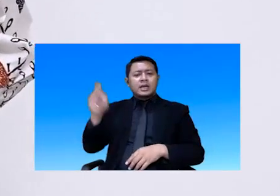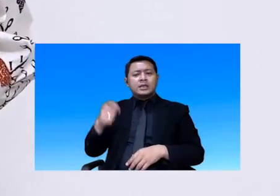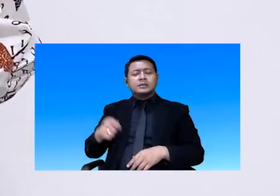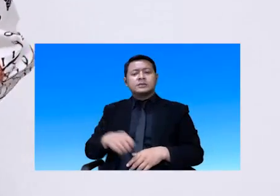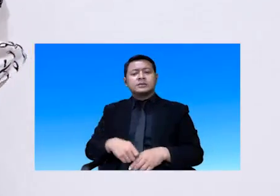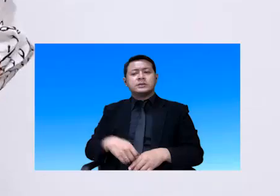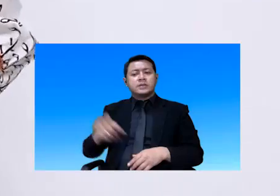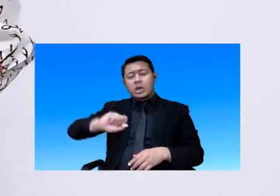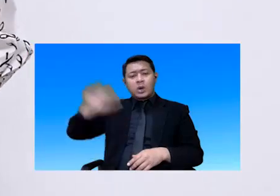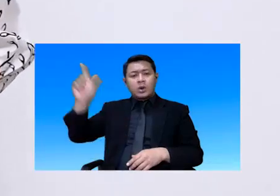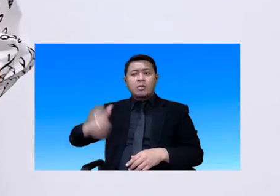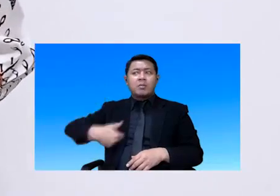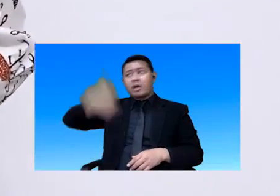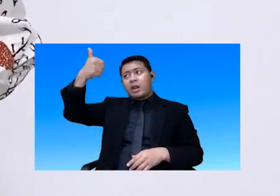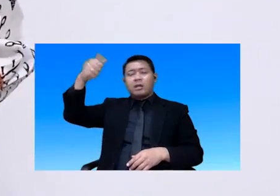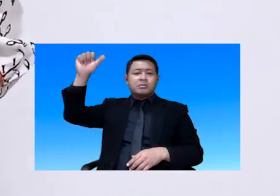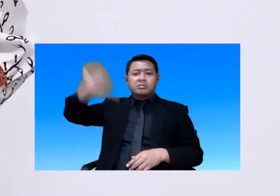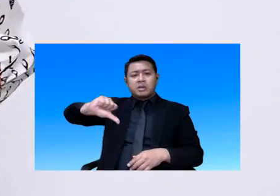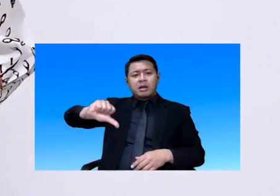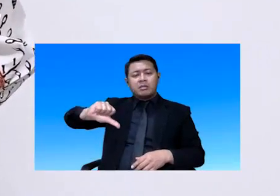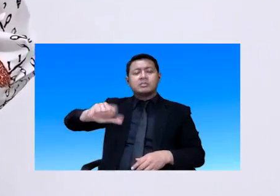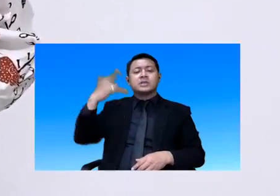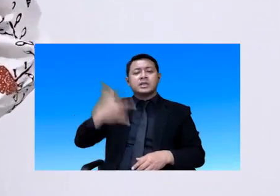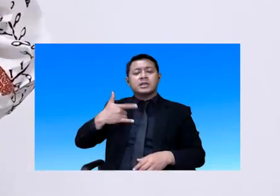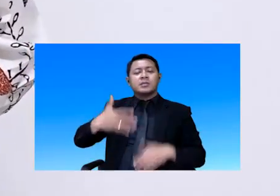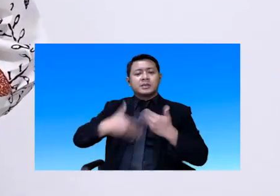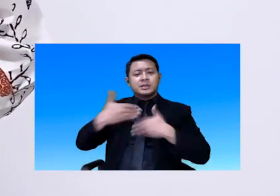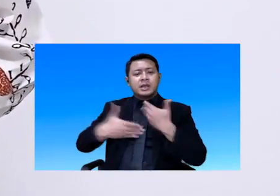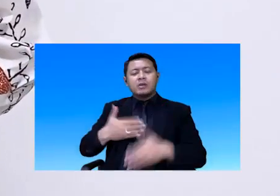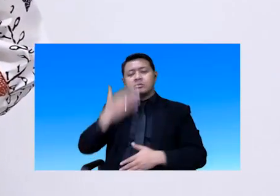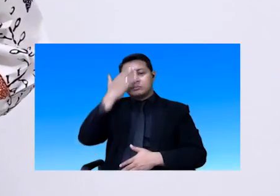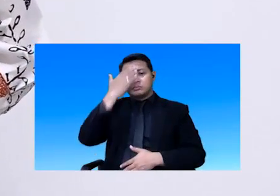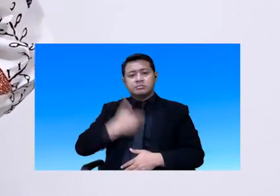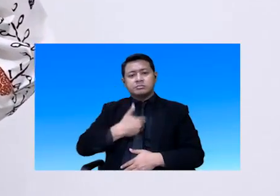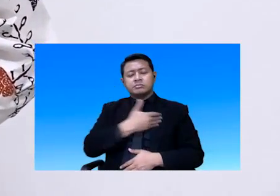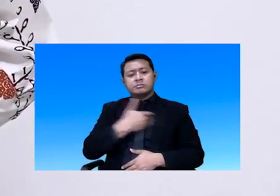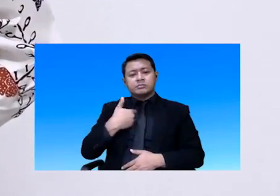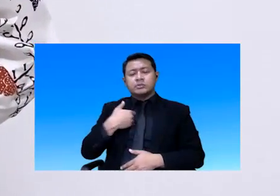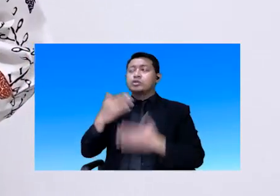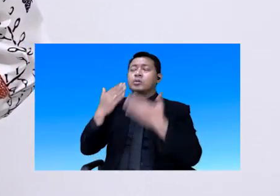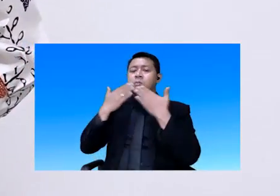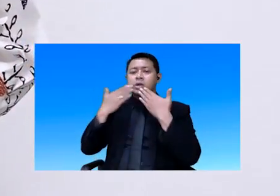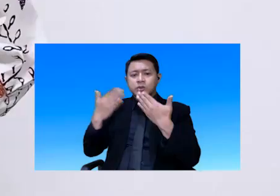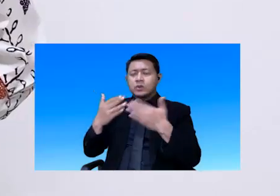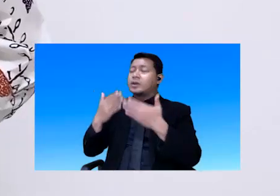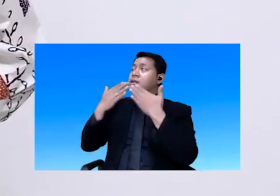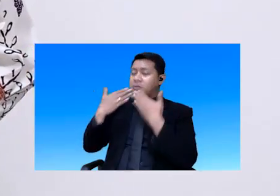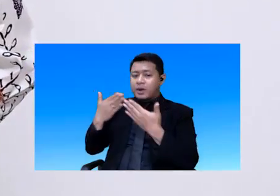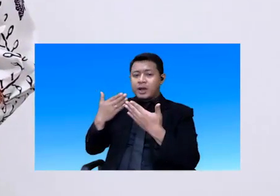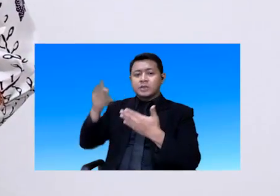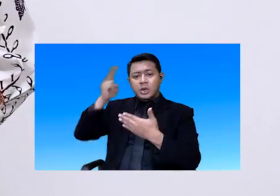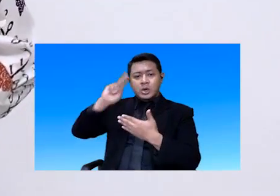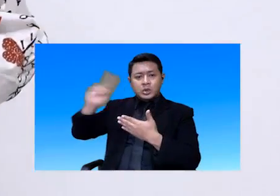selesai bertanding keluar, baik menang ataupun kalah, saya selalu membuat tanda salib sebagai ucapan syukur dan terima kasih saya kepada